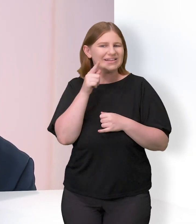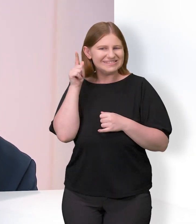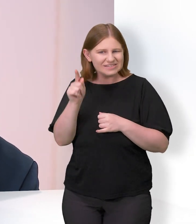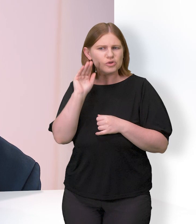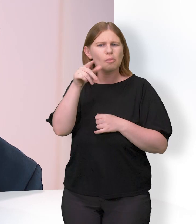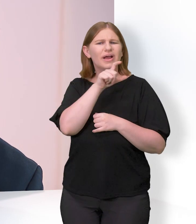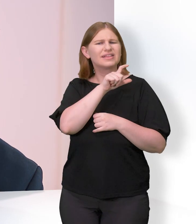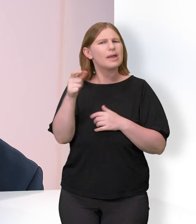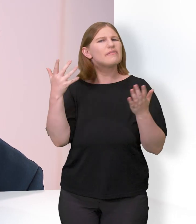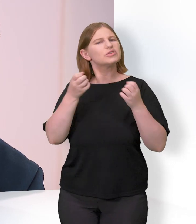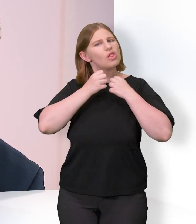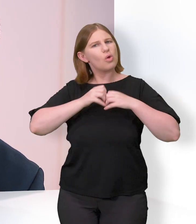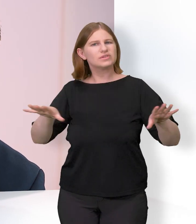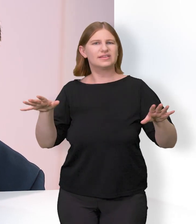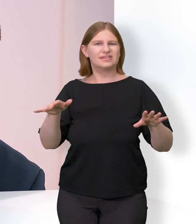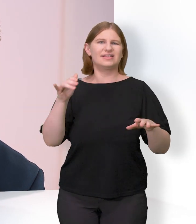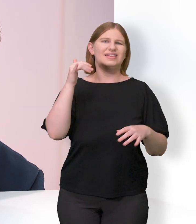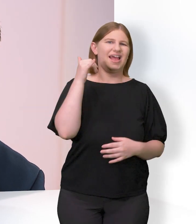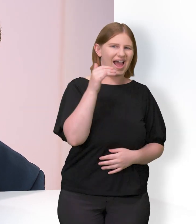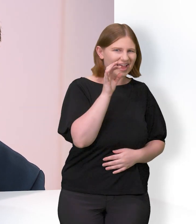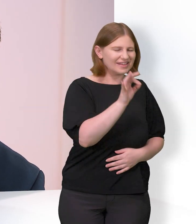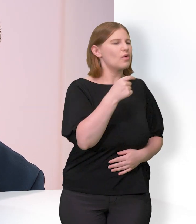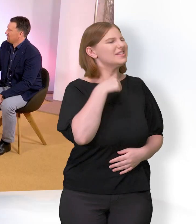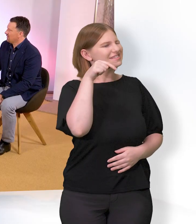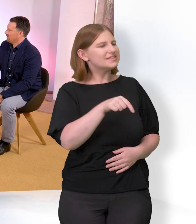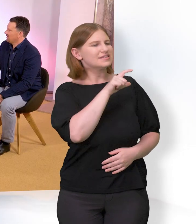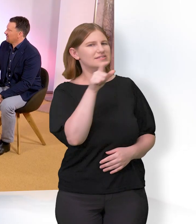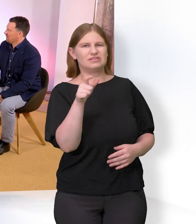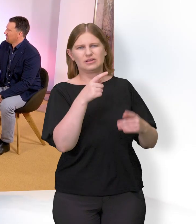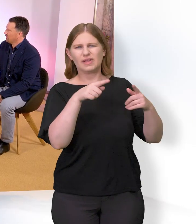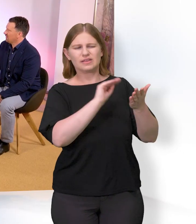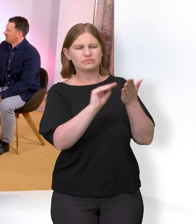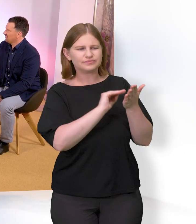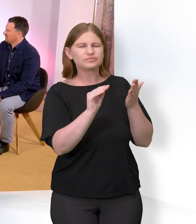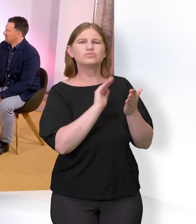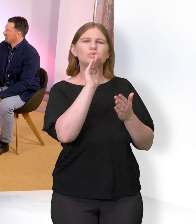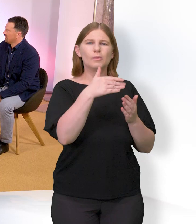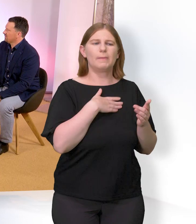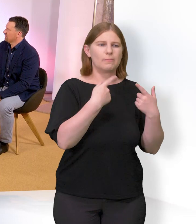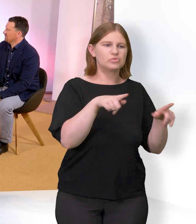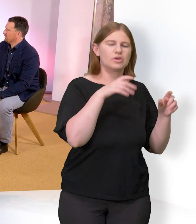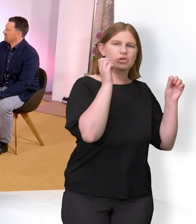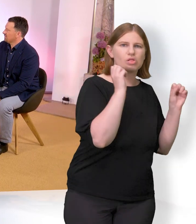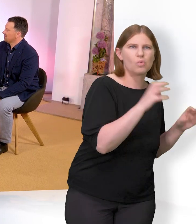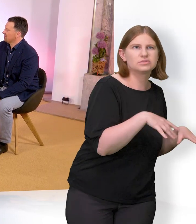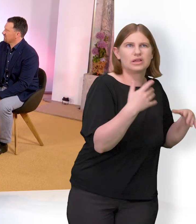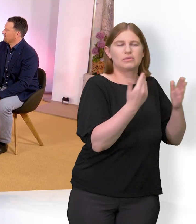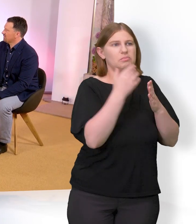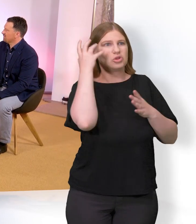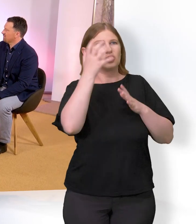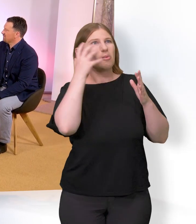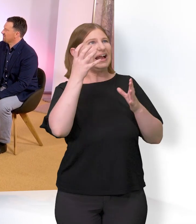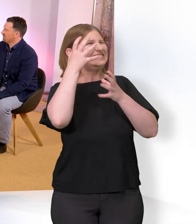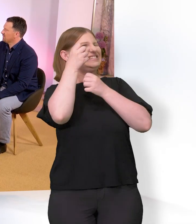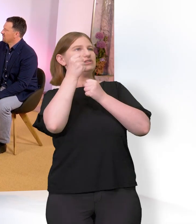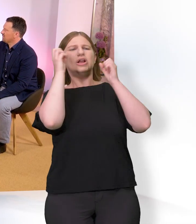um Loslassen. Genau. Ich habe diesen Song darüber geschrieben, über dieses Loslassen von meiner Musik, Loslassen von Träumen, die ich